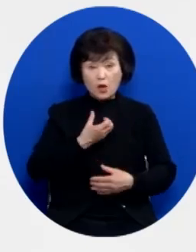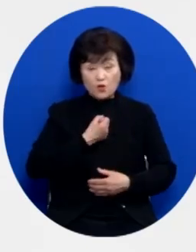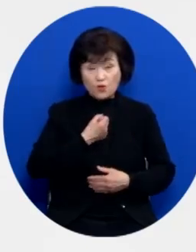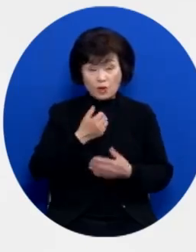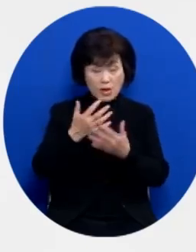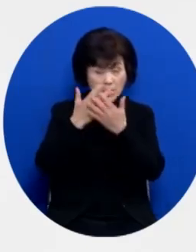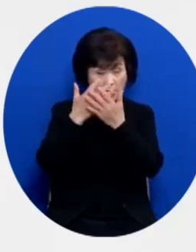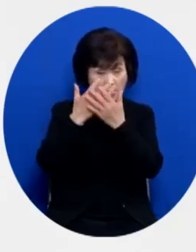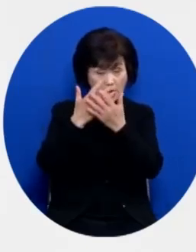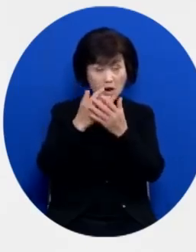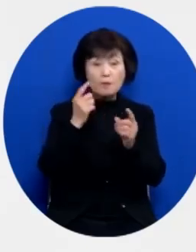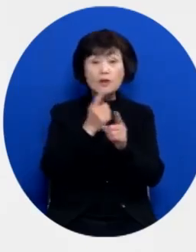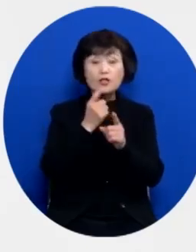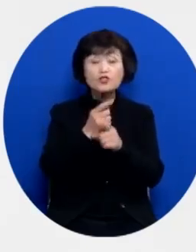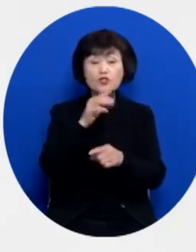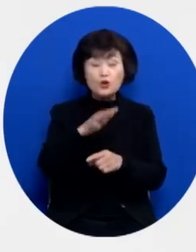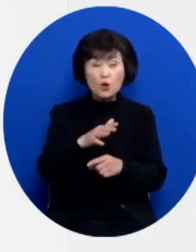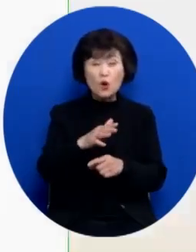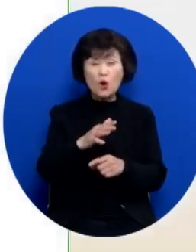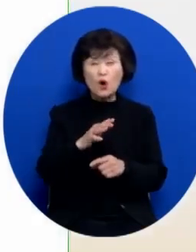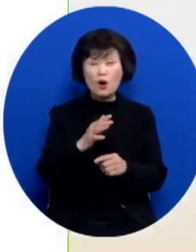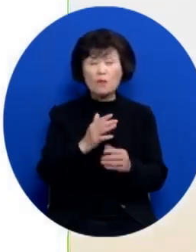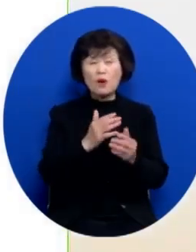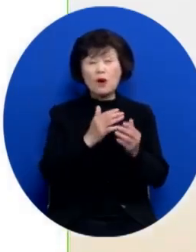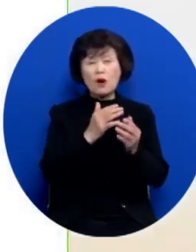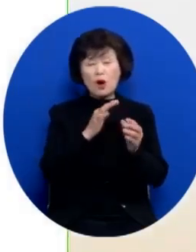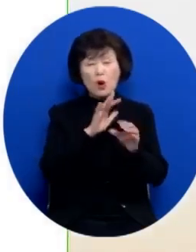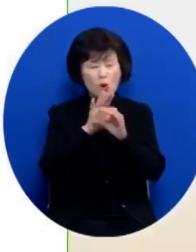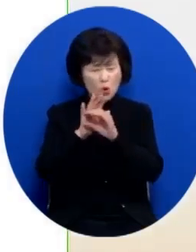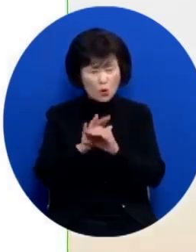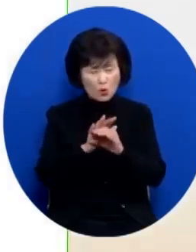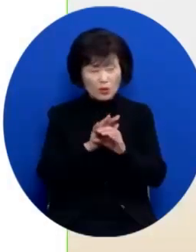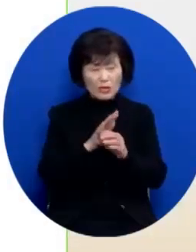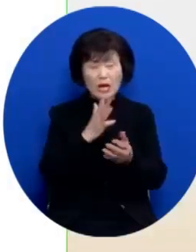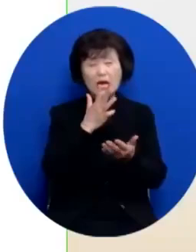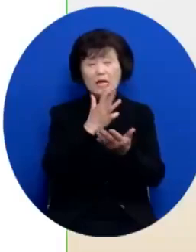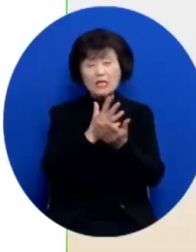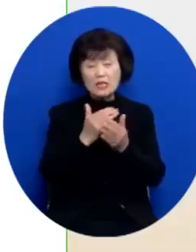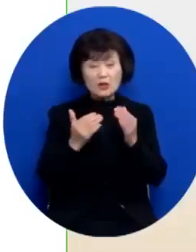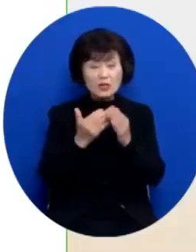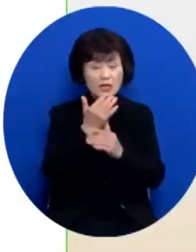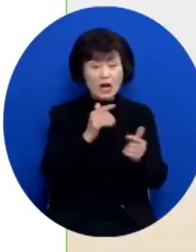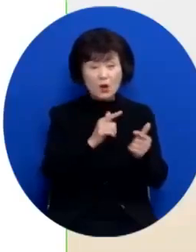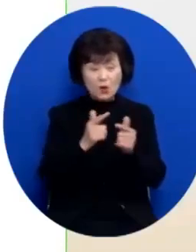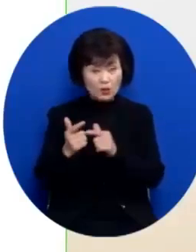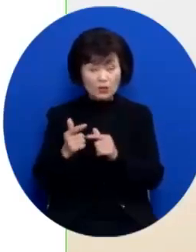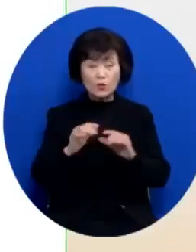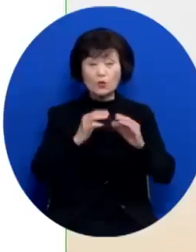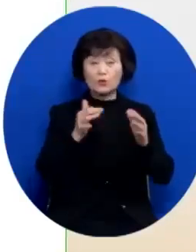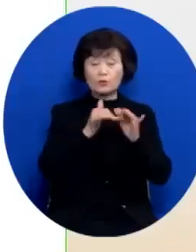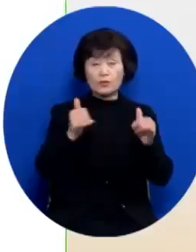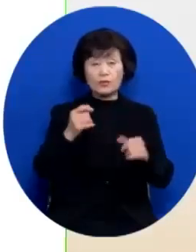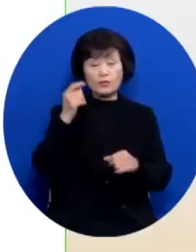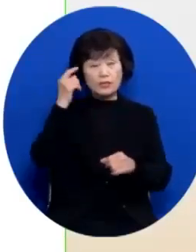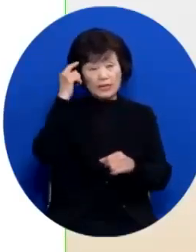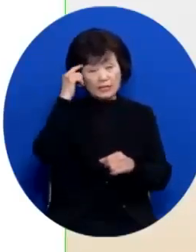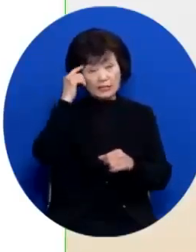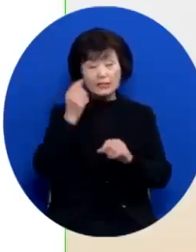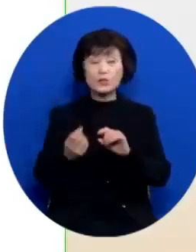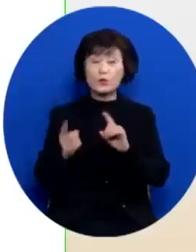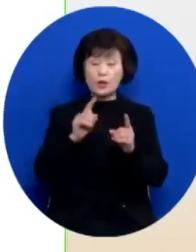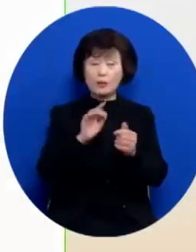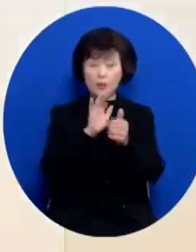코로나 장기화와 이태원 사고 등 연이은 재난으로 지친 국민의 정신건강 회복을 돕고 트라우마에 관한